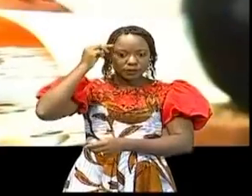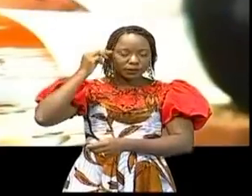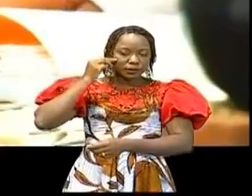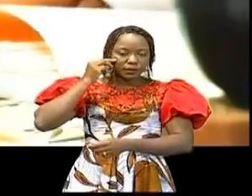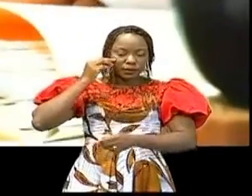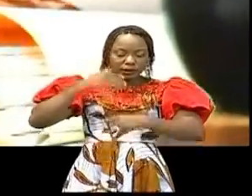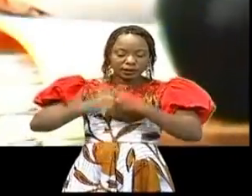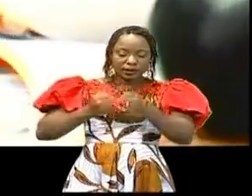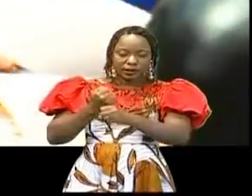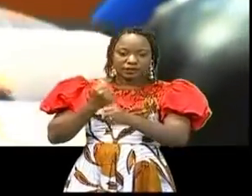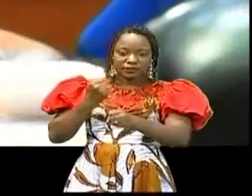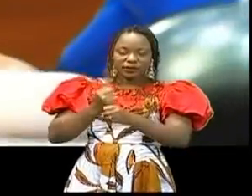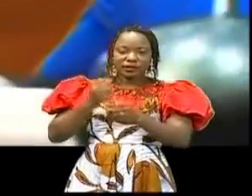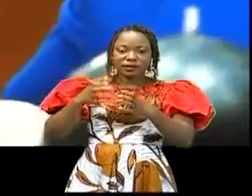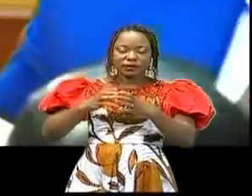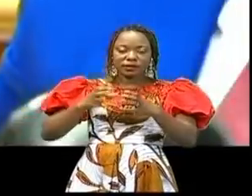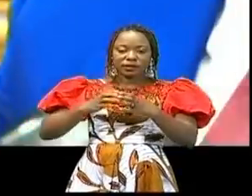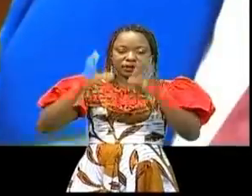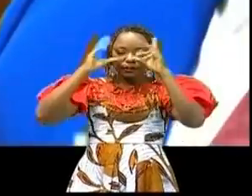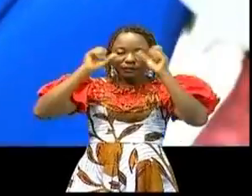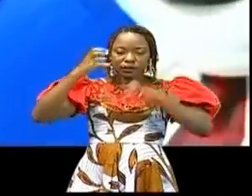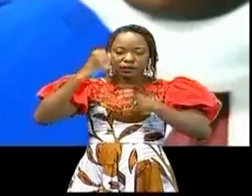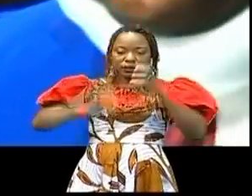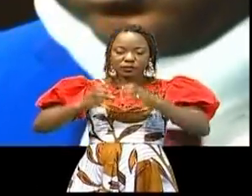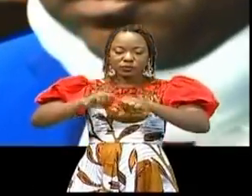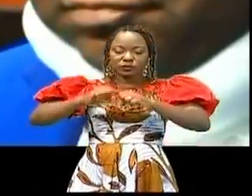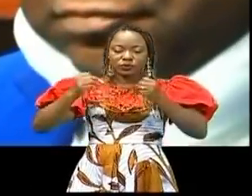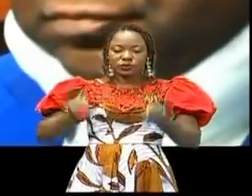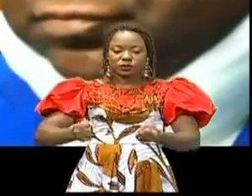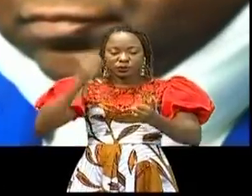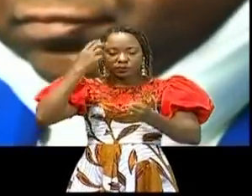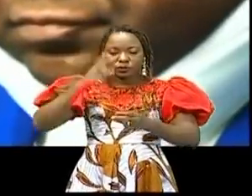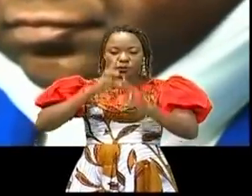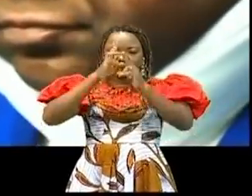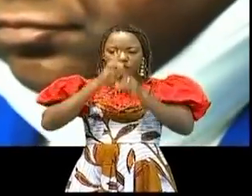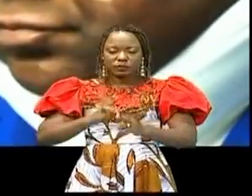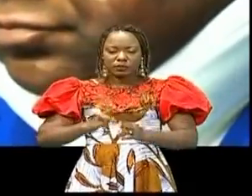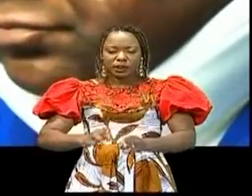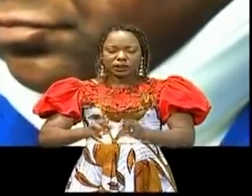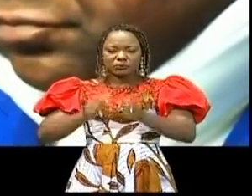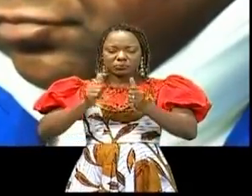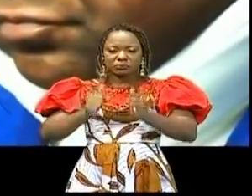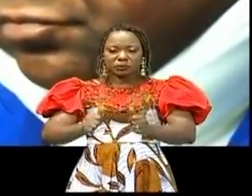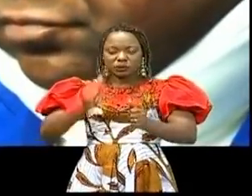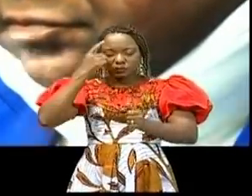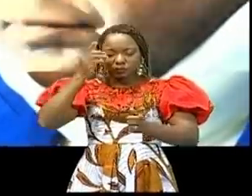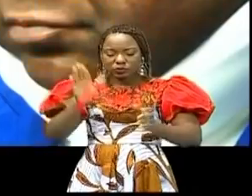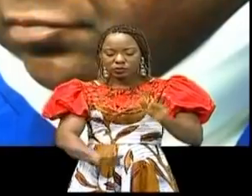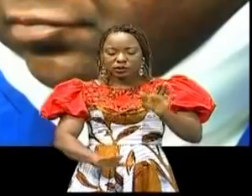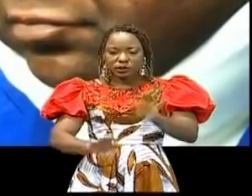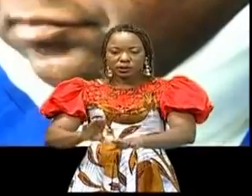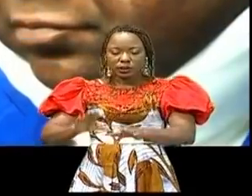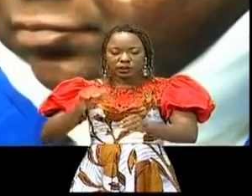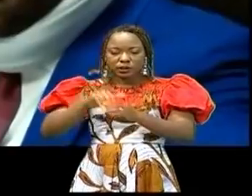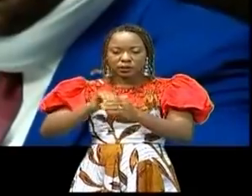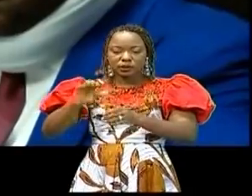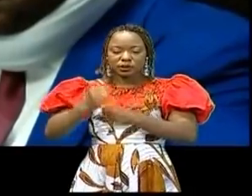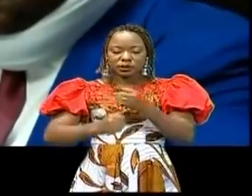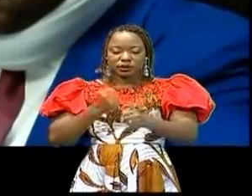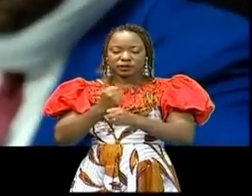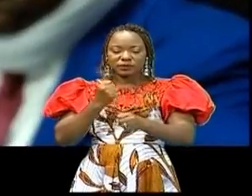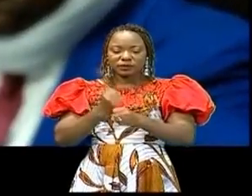avec le président de la Cour constitutionnelle afin de lui réserver des hommages dignes de son rang pour les services rendus à la